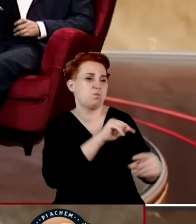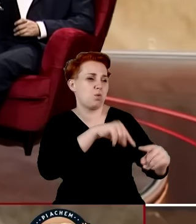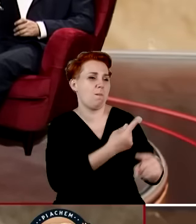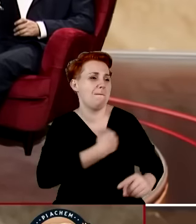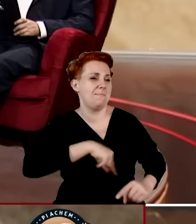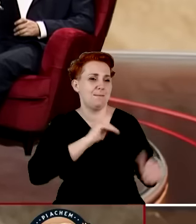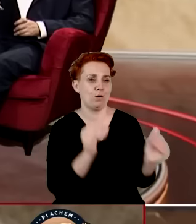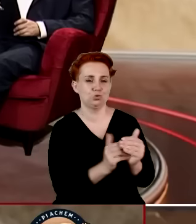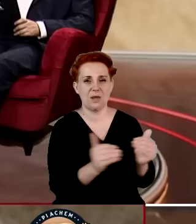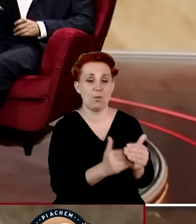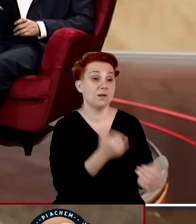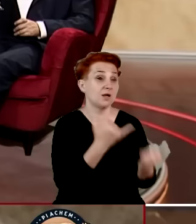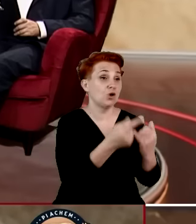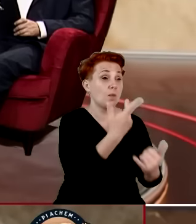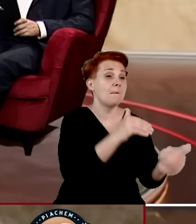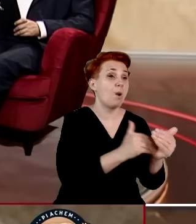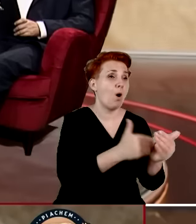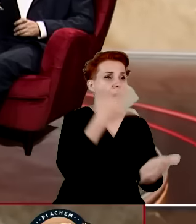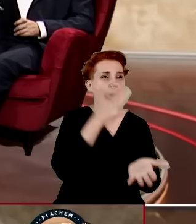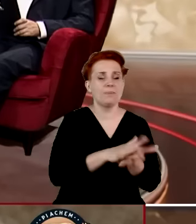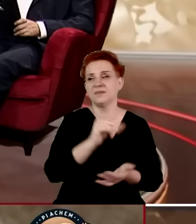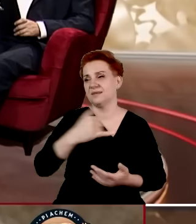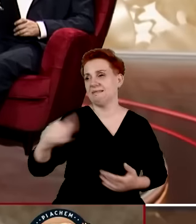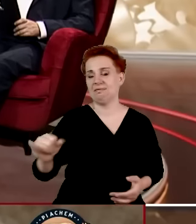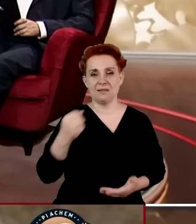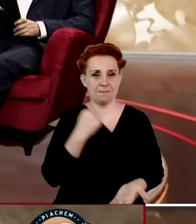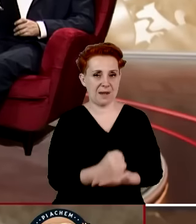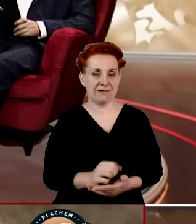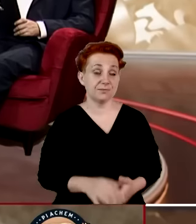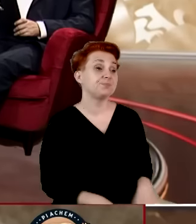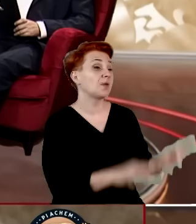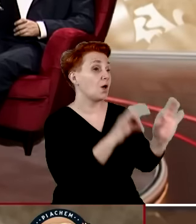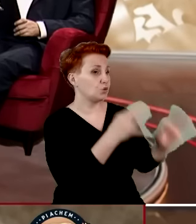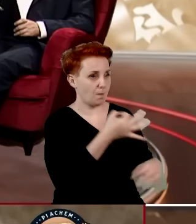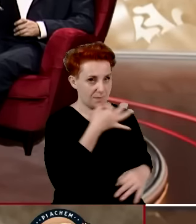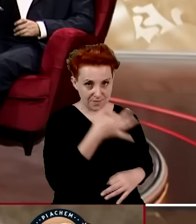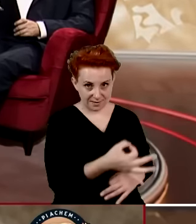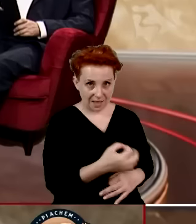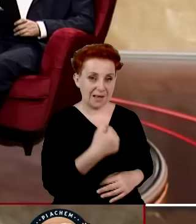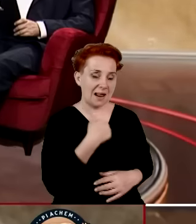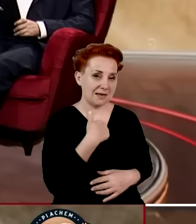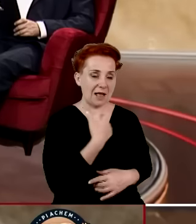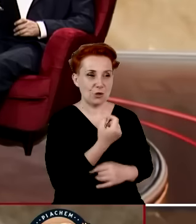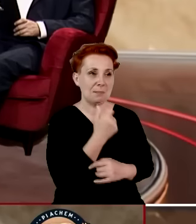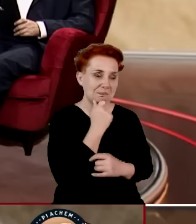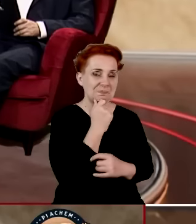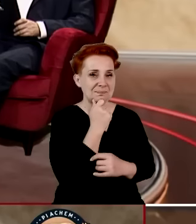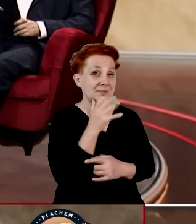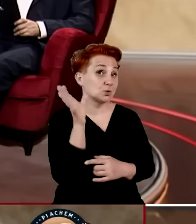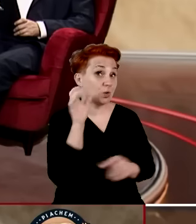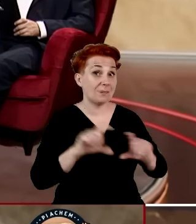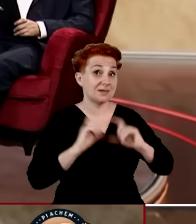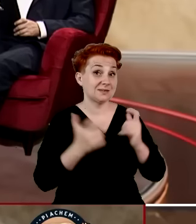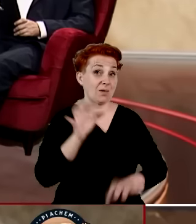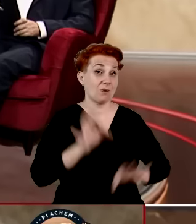nauczania prawa w Polsce, bo po co nam konstytucja, ustawy, jakieś przepisy, paragrafy? No nie no mamy opinię. Jak